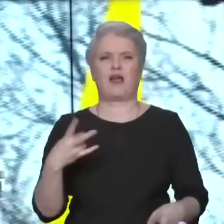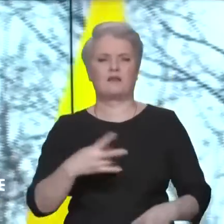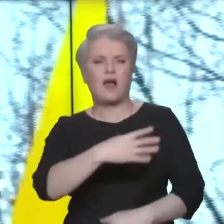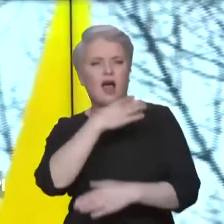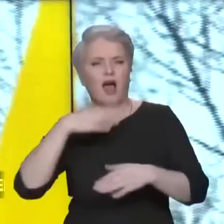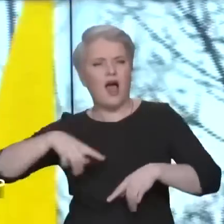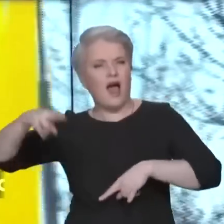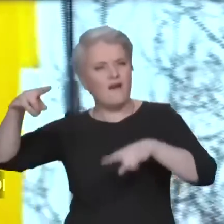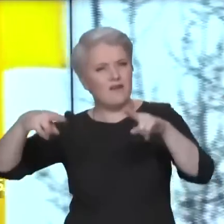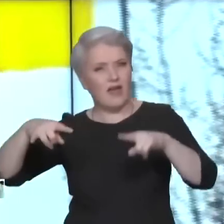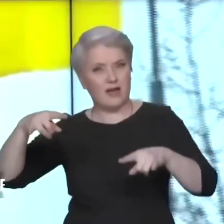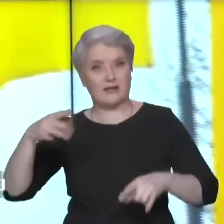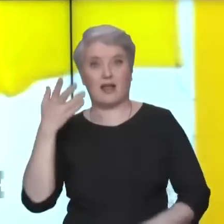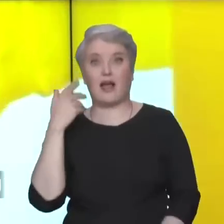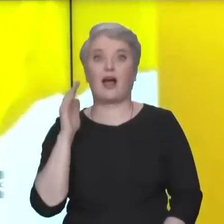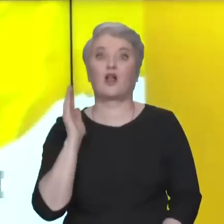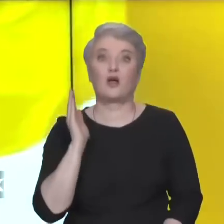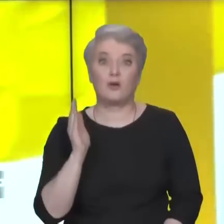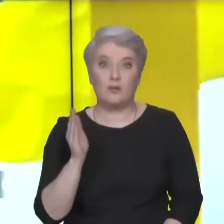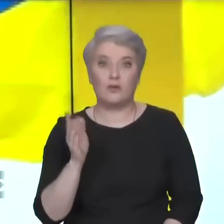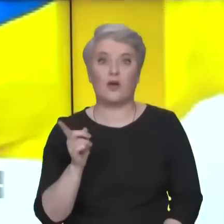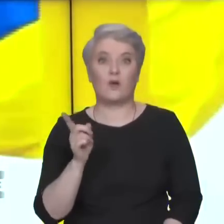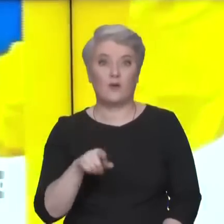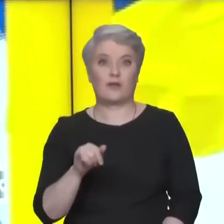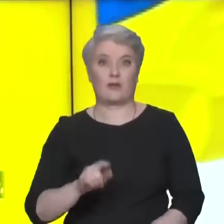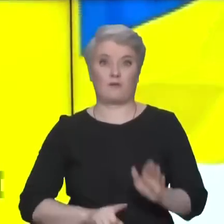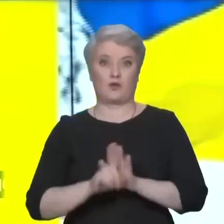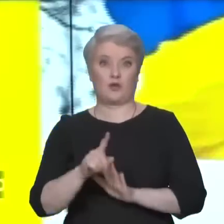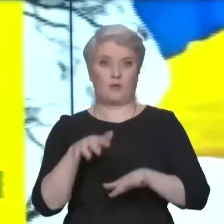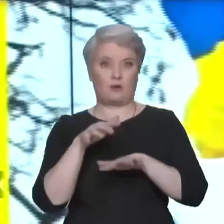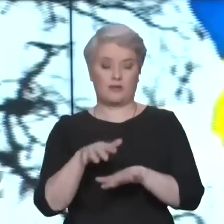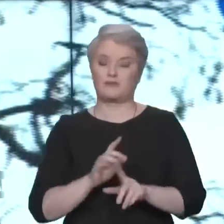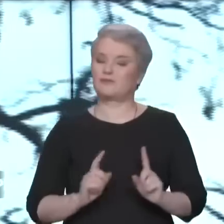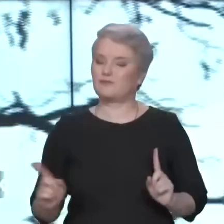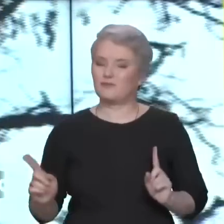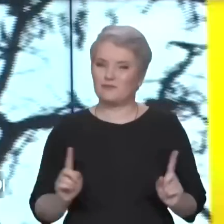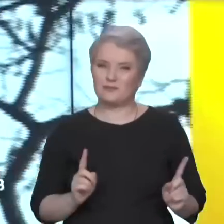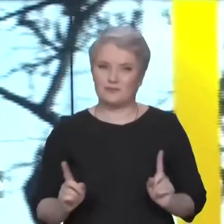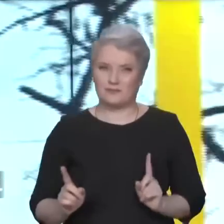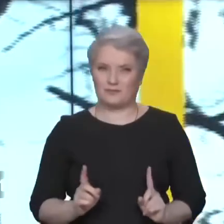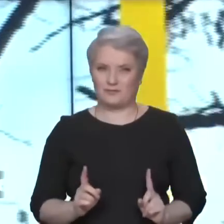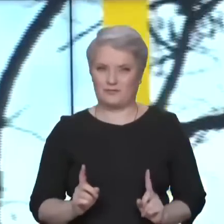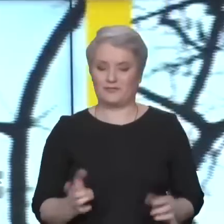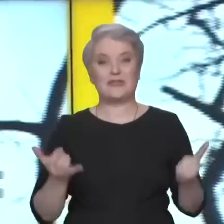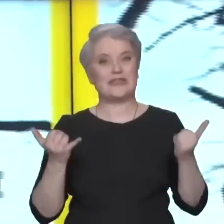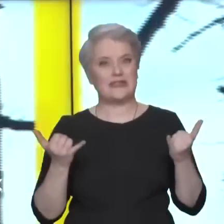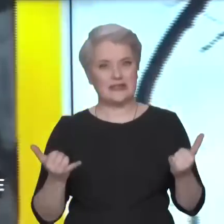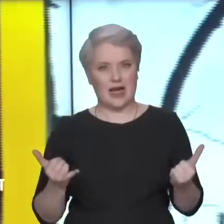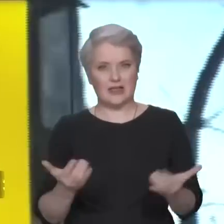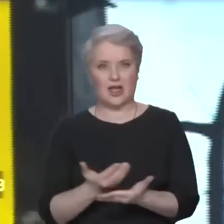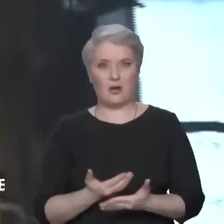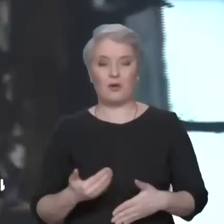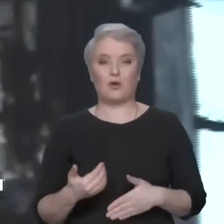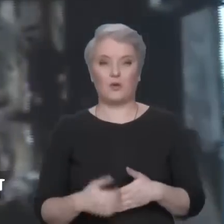авіації, то-то-то-то. Ось коли буде, ось сюди почнемо. Та ні, насправді, справа ось в чому. Ми зараз вже